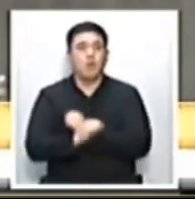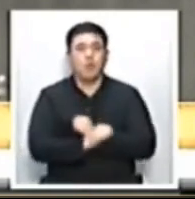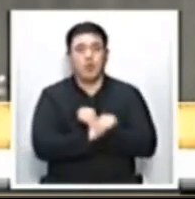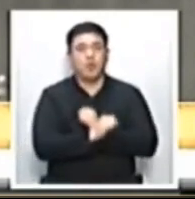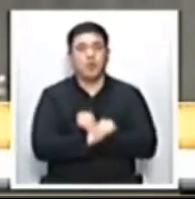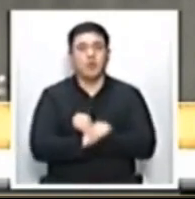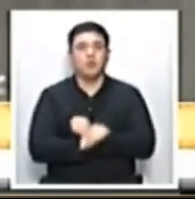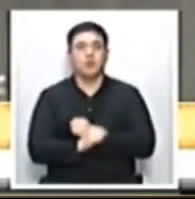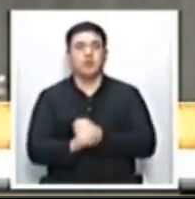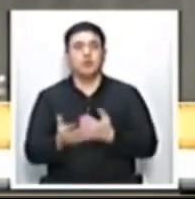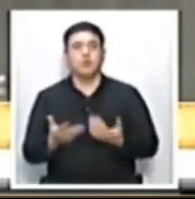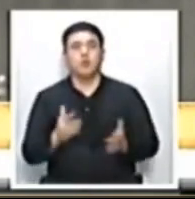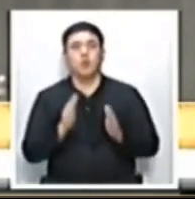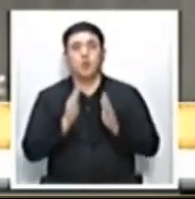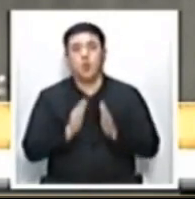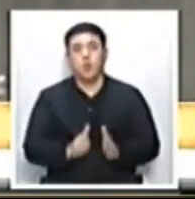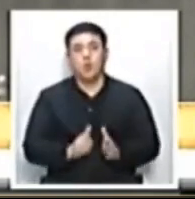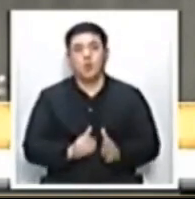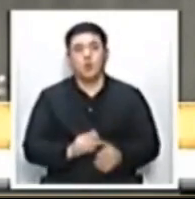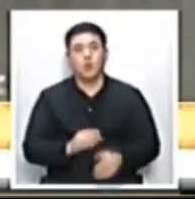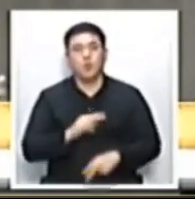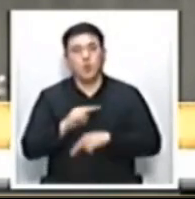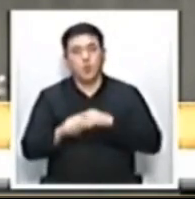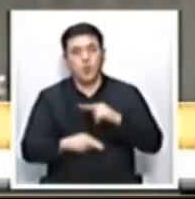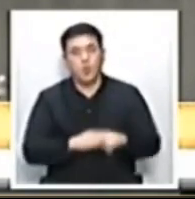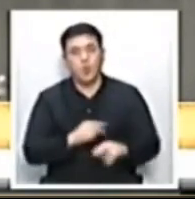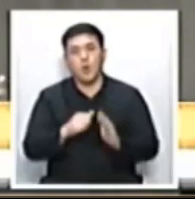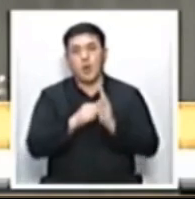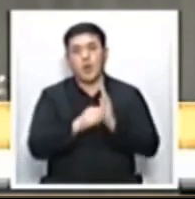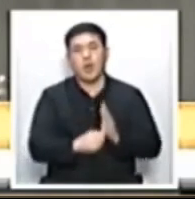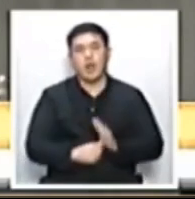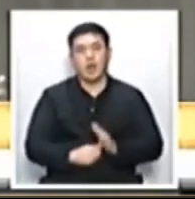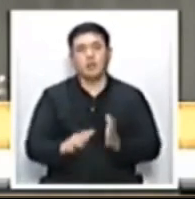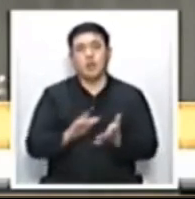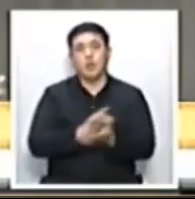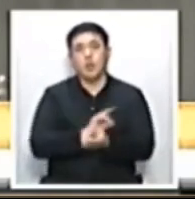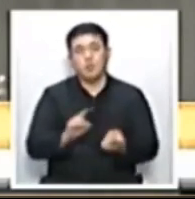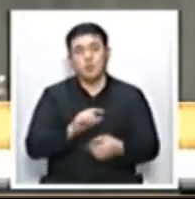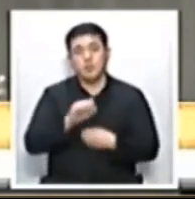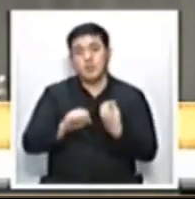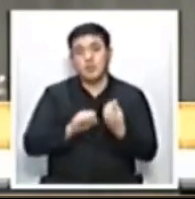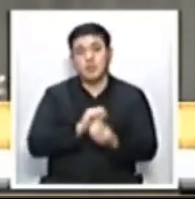พศักดิ์ศรีความเป็นมนุษย์ควบคู่ไปกับการแก้ไขบริบททางสังคมและเศรษ